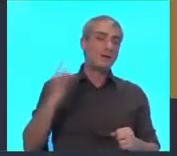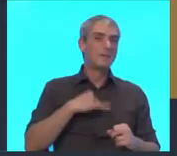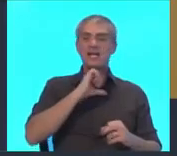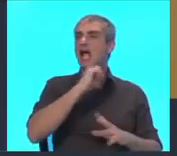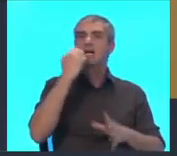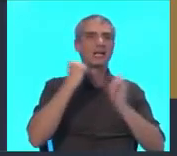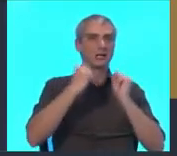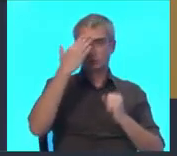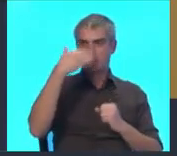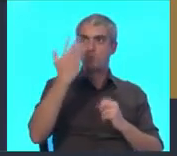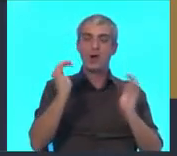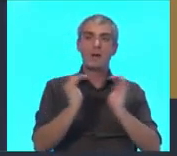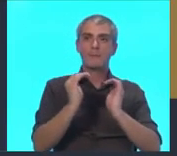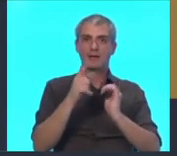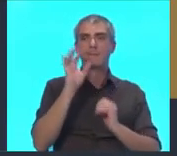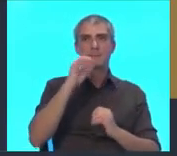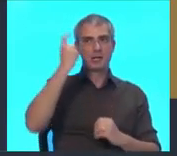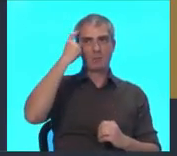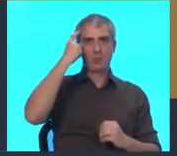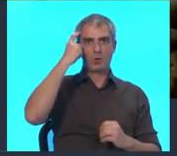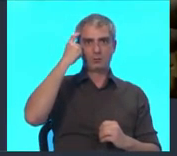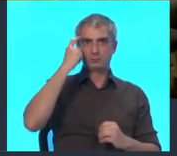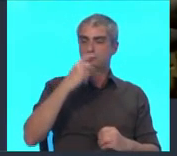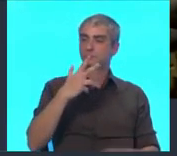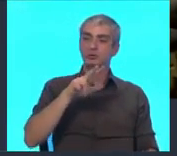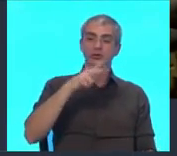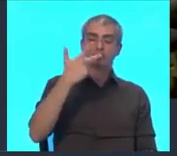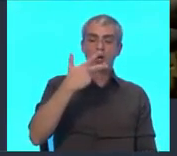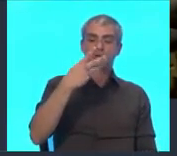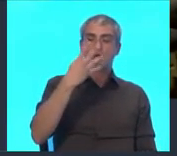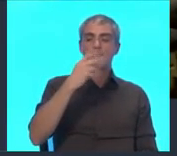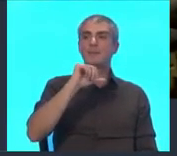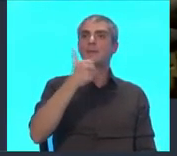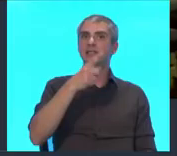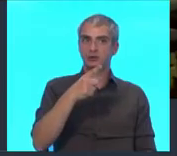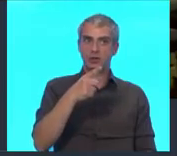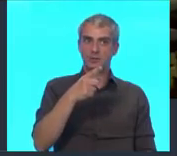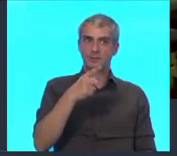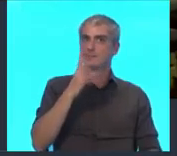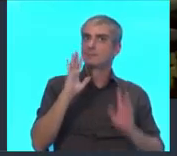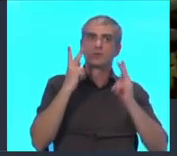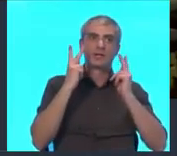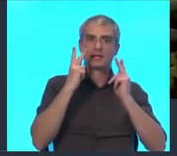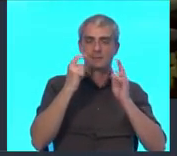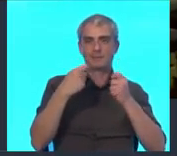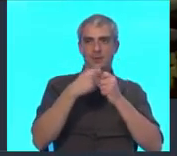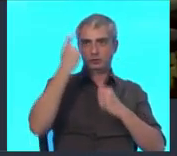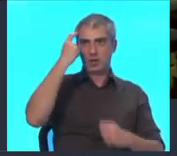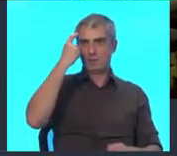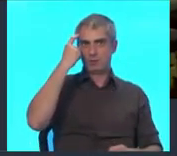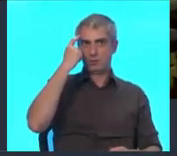המוכרת בפגים היא הפגיעה המוחית. ב3-4 ימים הראשונים גם הם קריטיים מבחינת המוח.